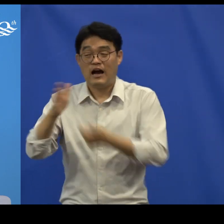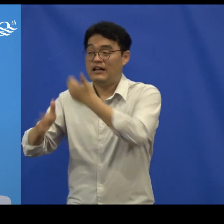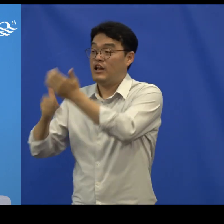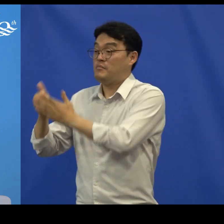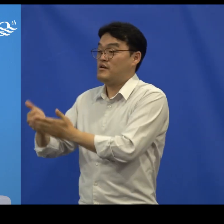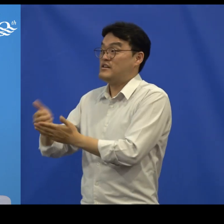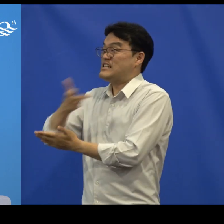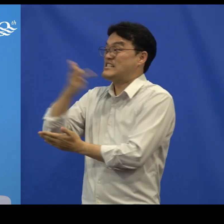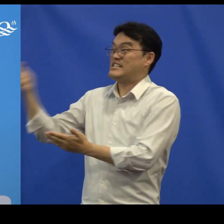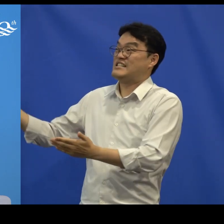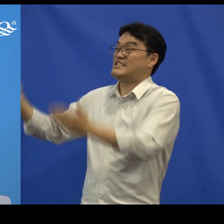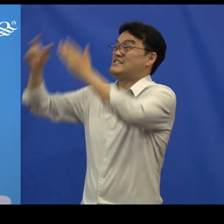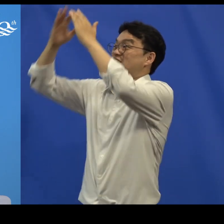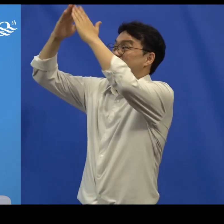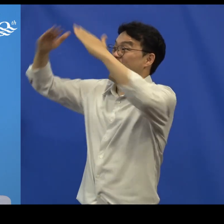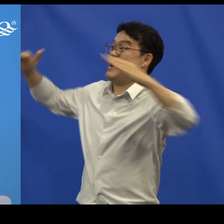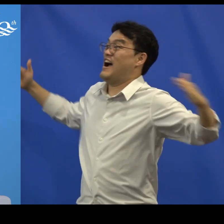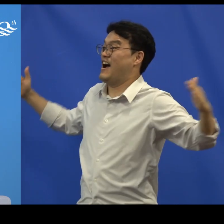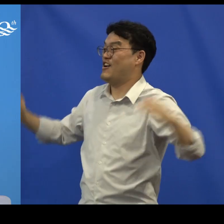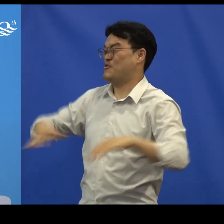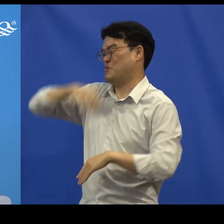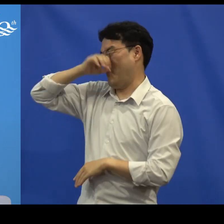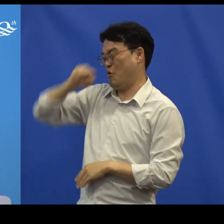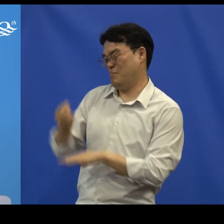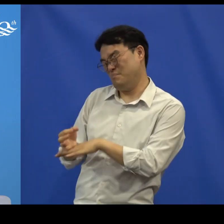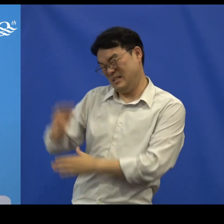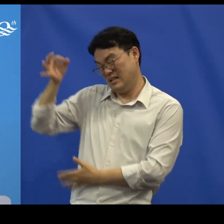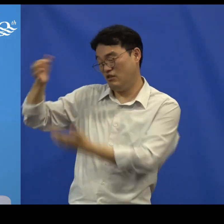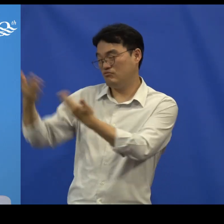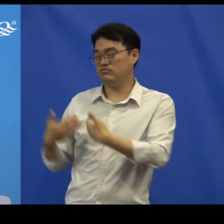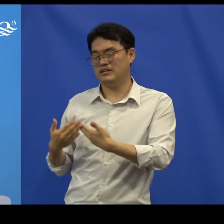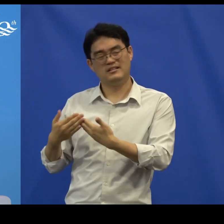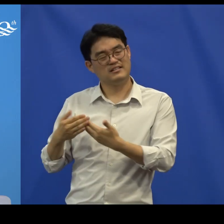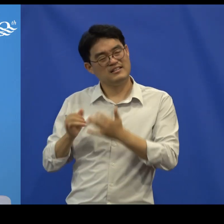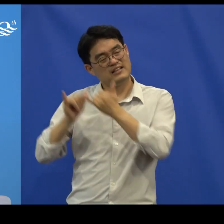영광, 그것을 영원토록 누리는 것이죠.